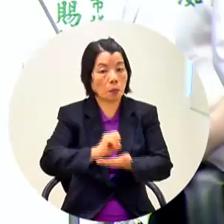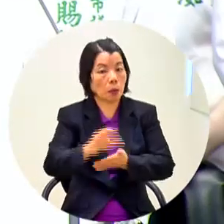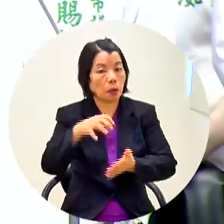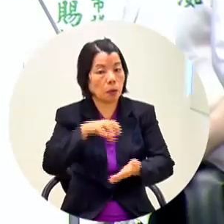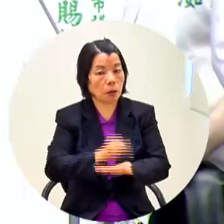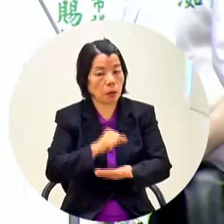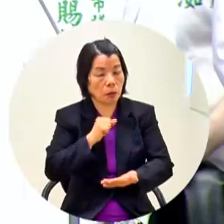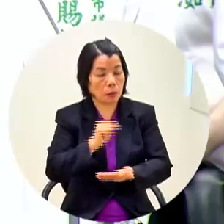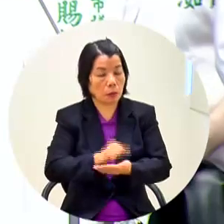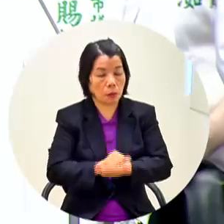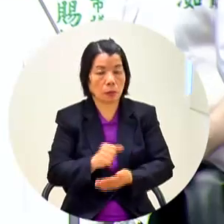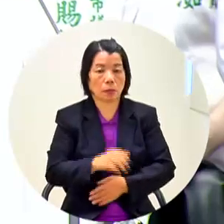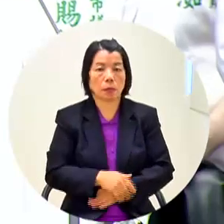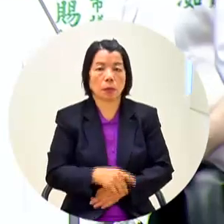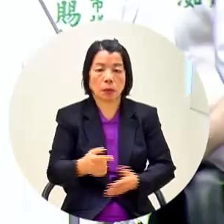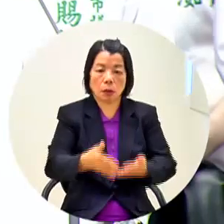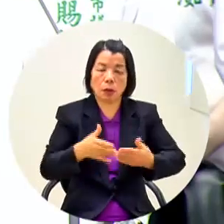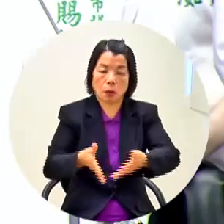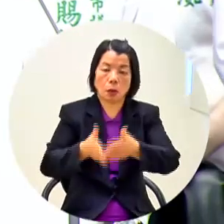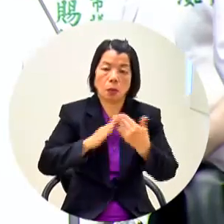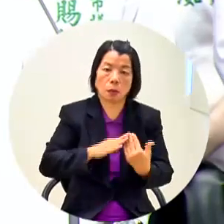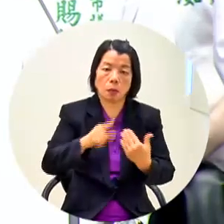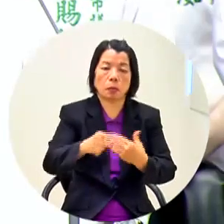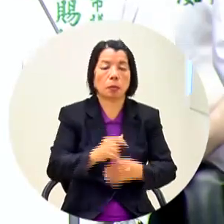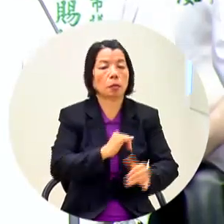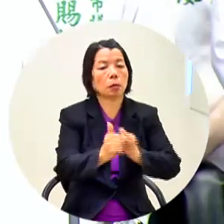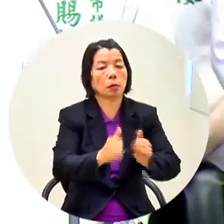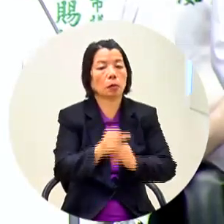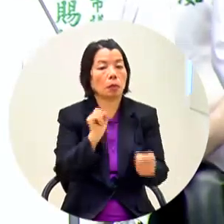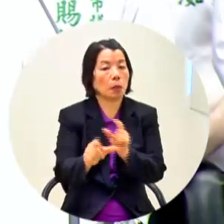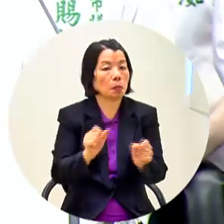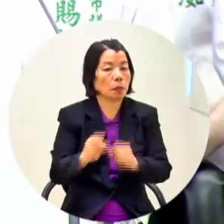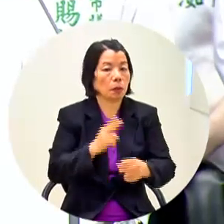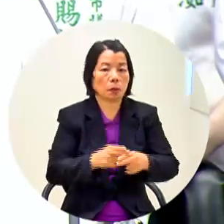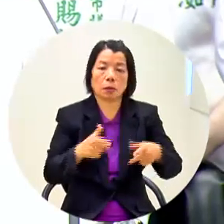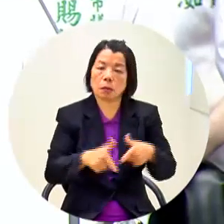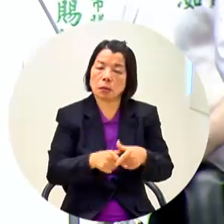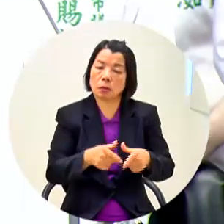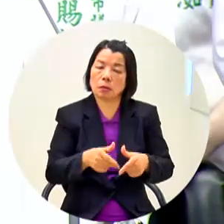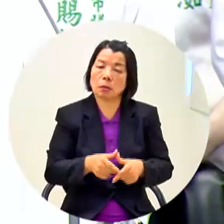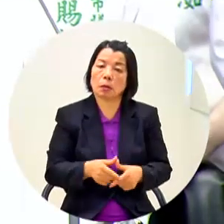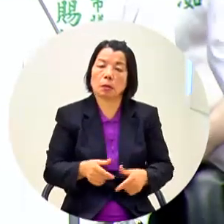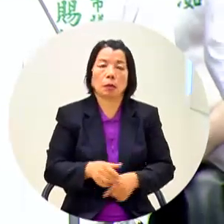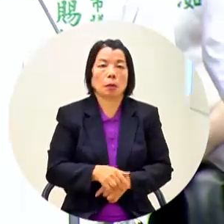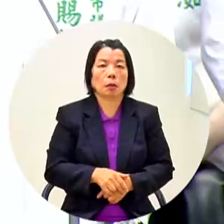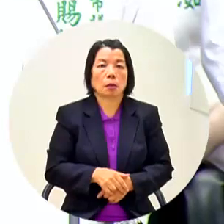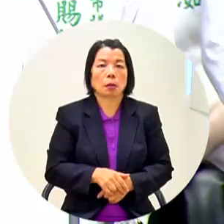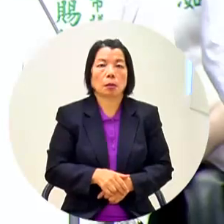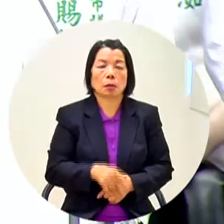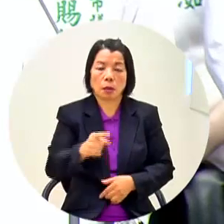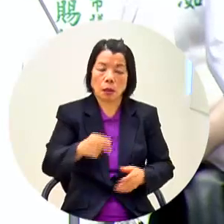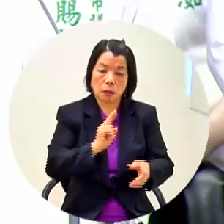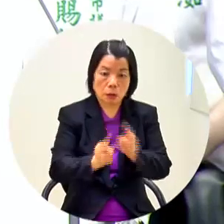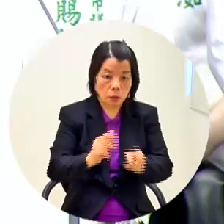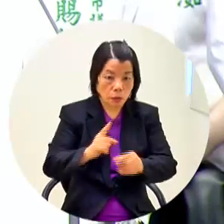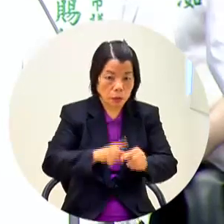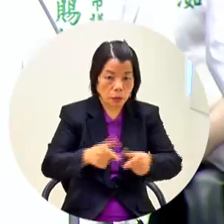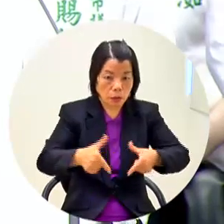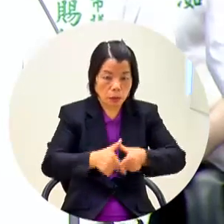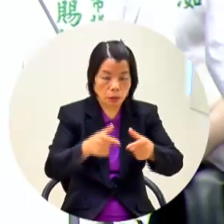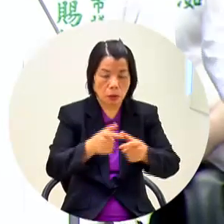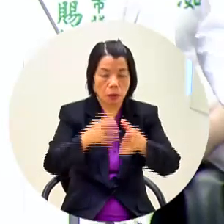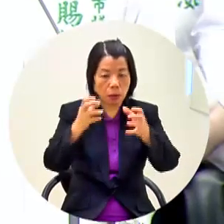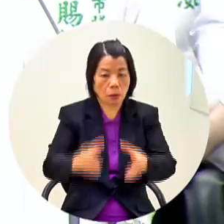提到说，你要恢复我们市民消费的信心，你又希望说在这种指挥中心解除开设之